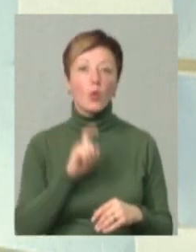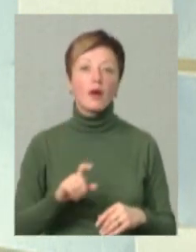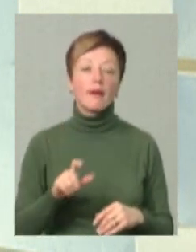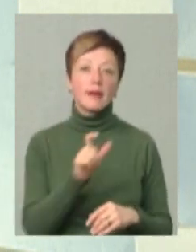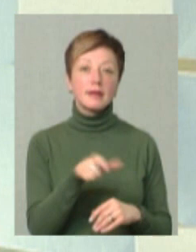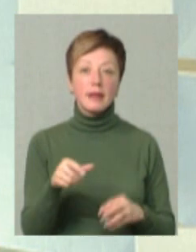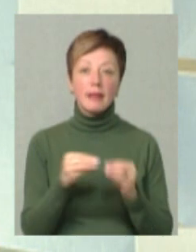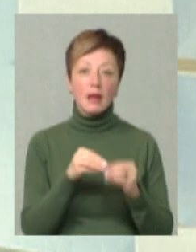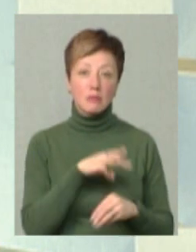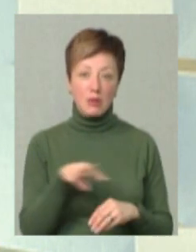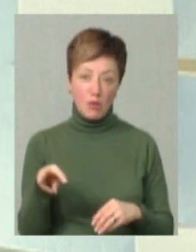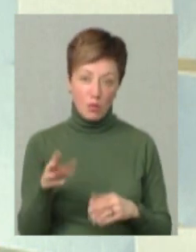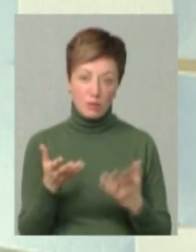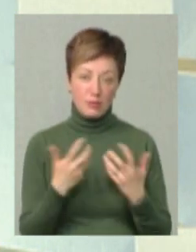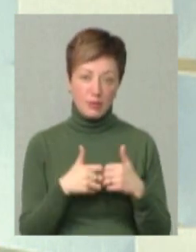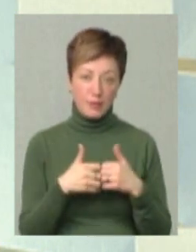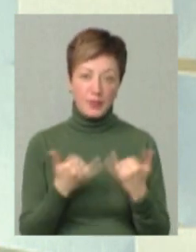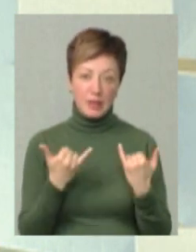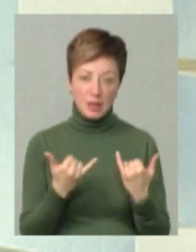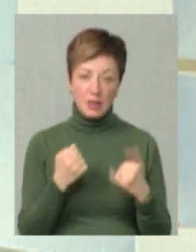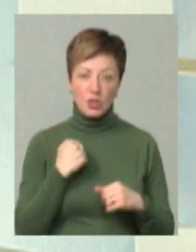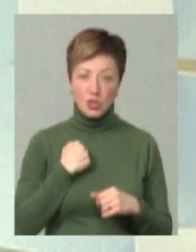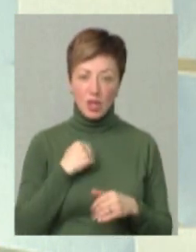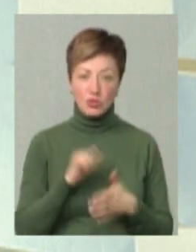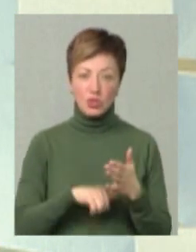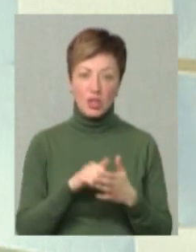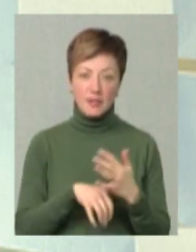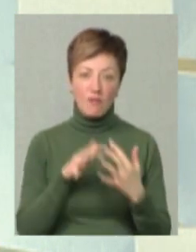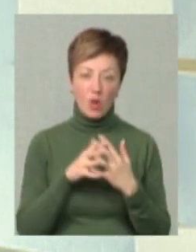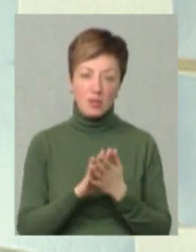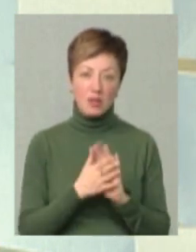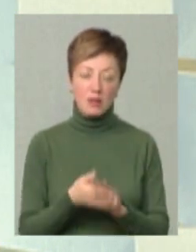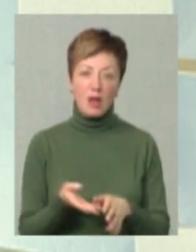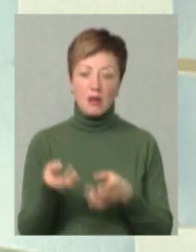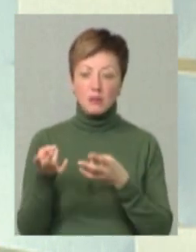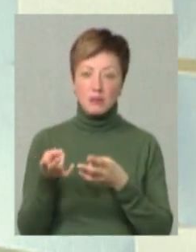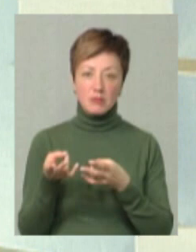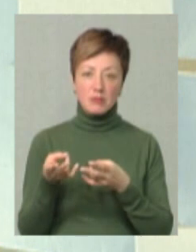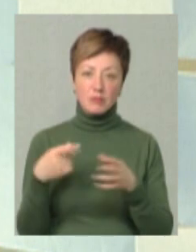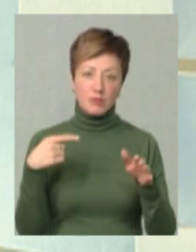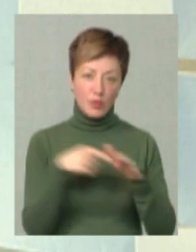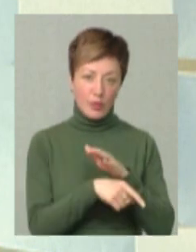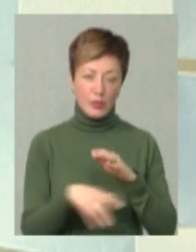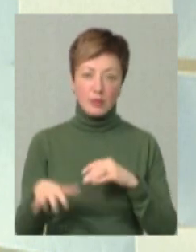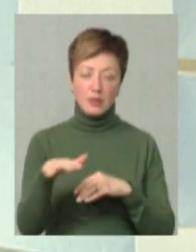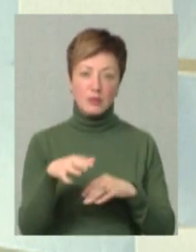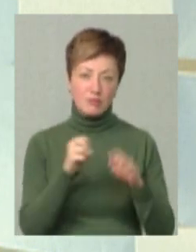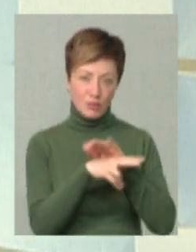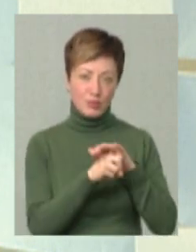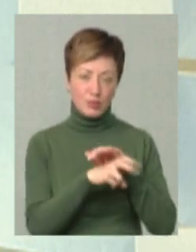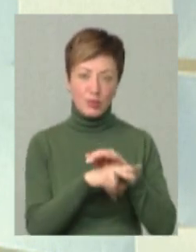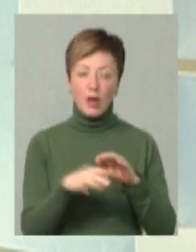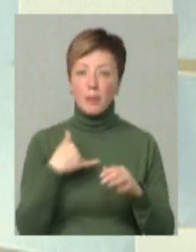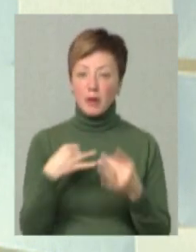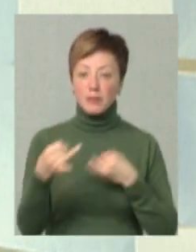понад 10 мільйонів за деякими підрахунками, зараз, на жаль, через воєнний стан покинули територію України. І ми зараз ведемо переговори, перш за